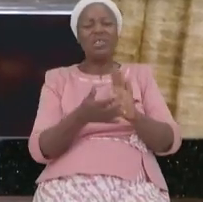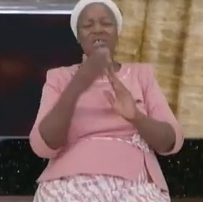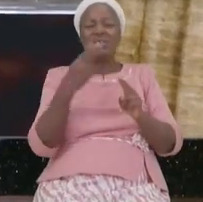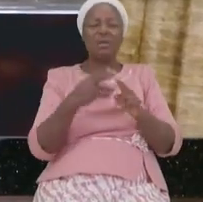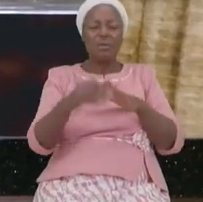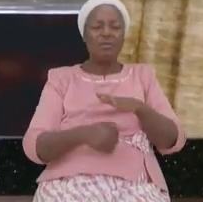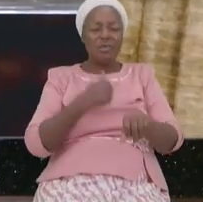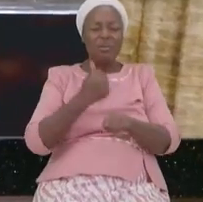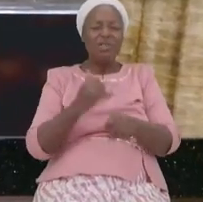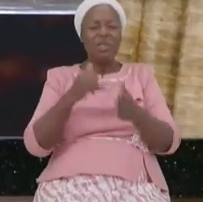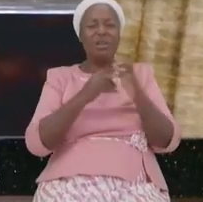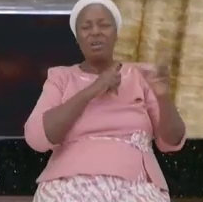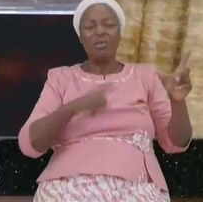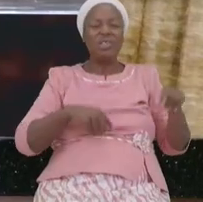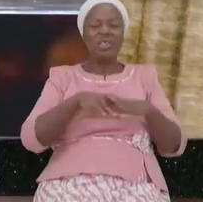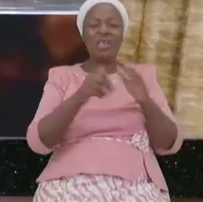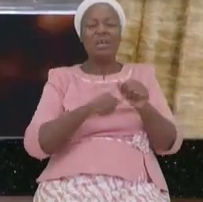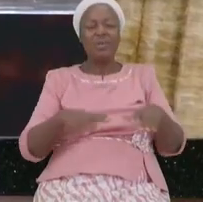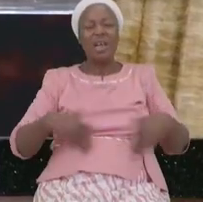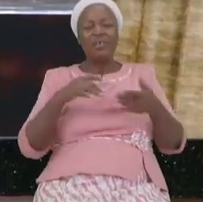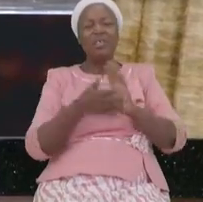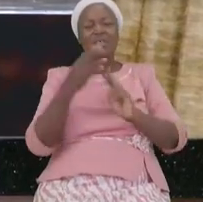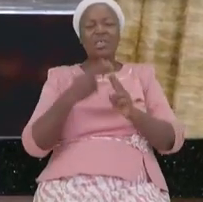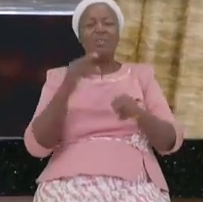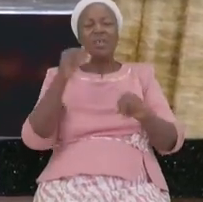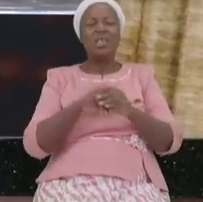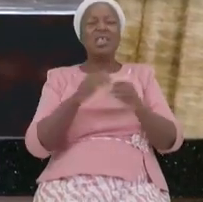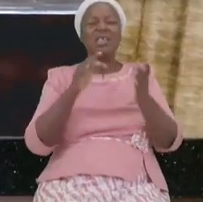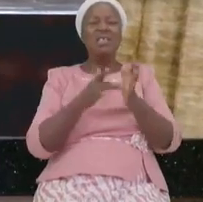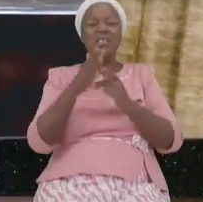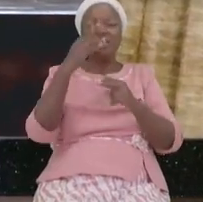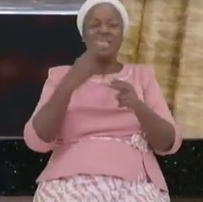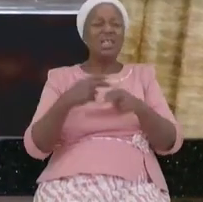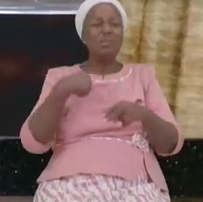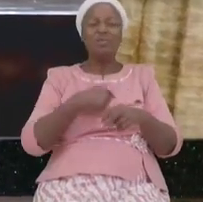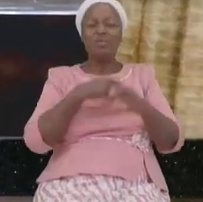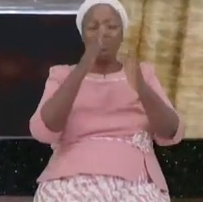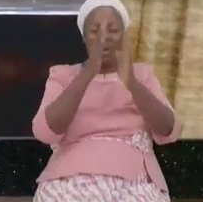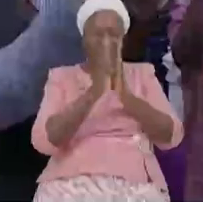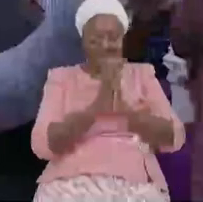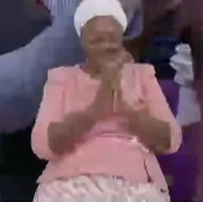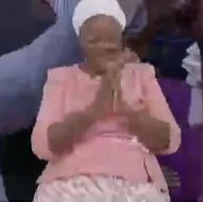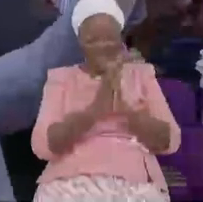Seigneur dans chaque vie. Au nom de Jésus, nous prions.